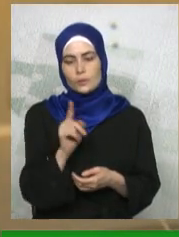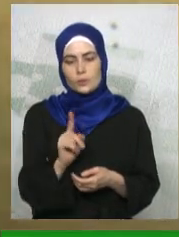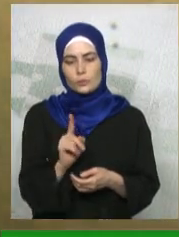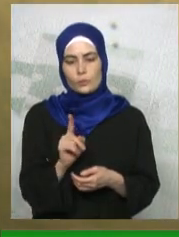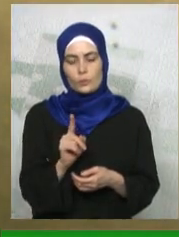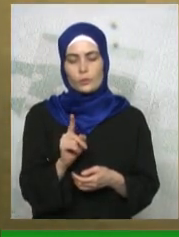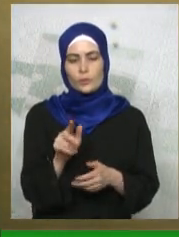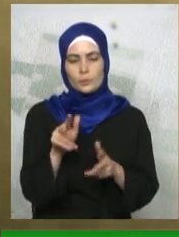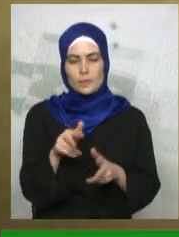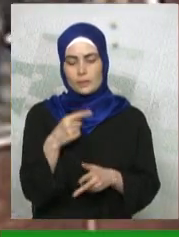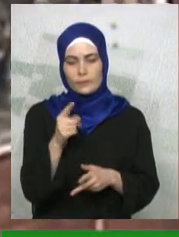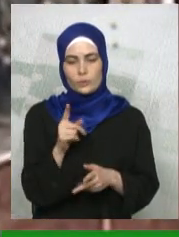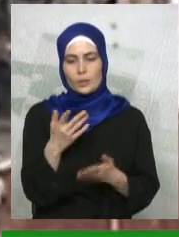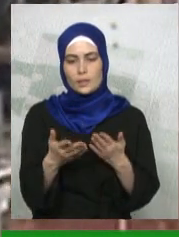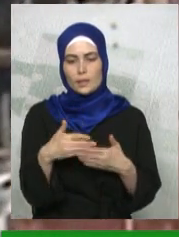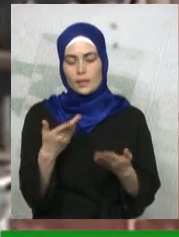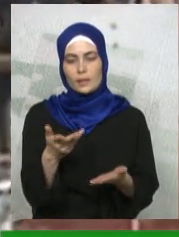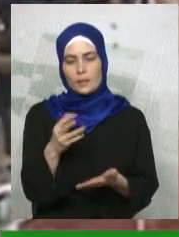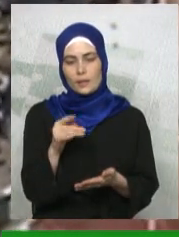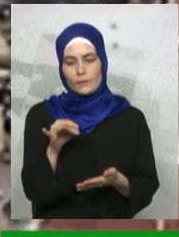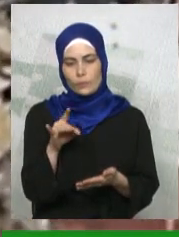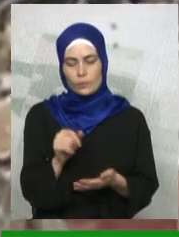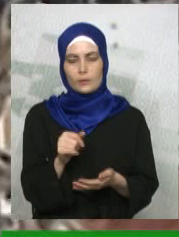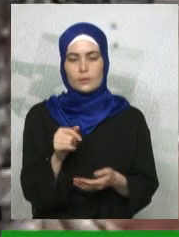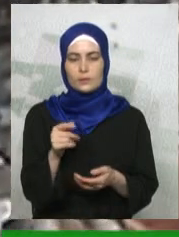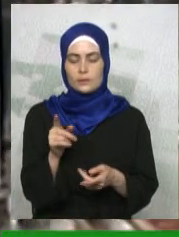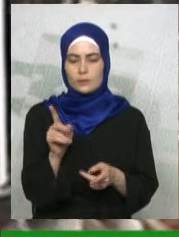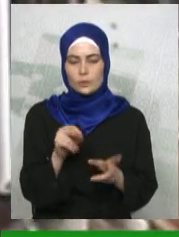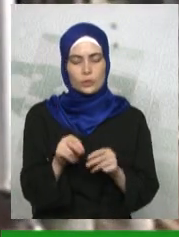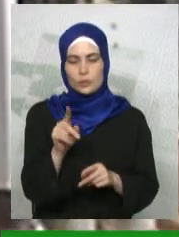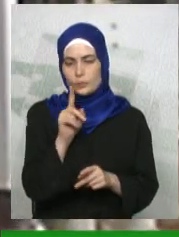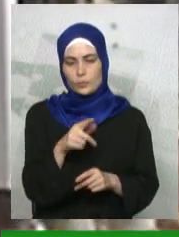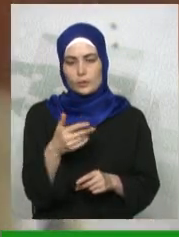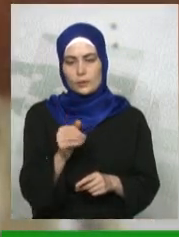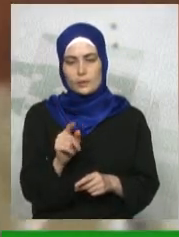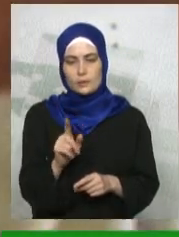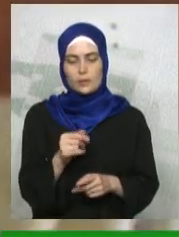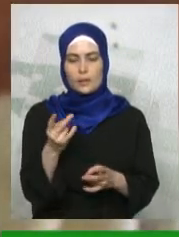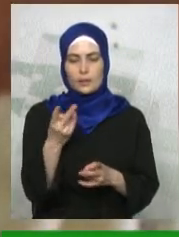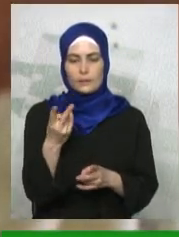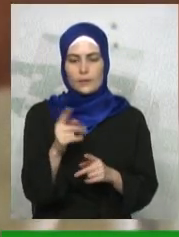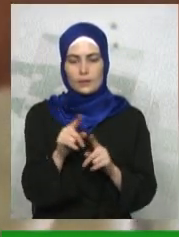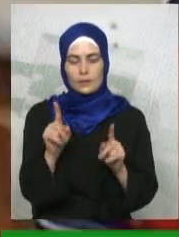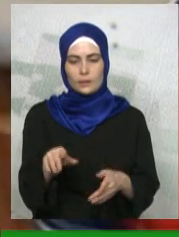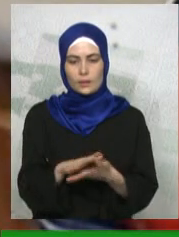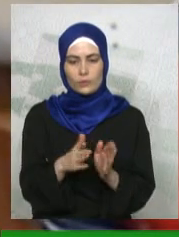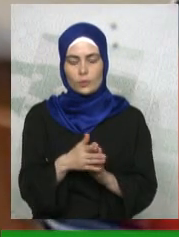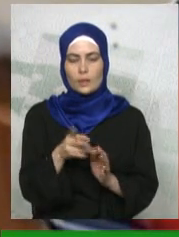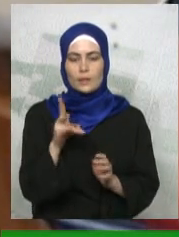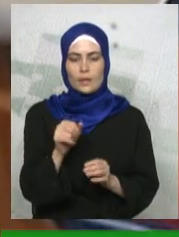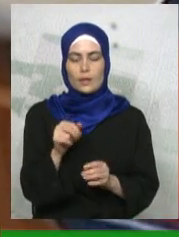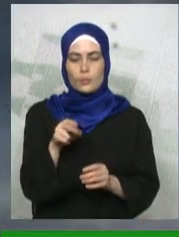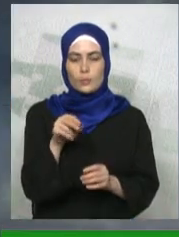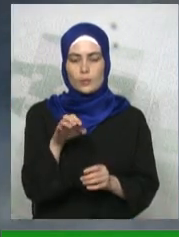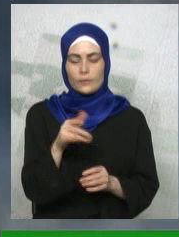законном основании, у потребителя, собственника квартиры или частного дома должно быть 2 договора. Один на поставку газа, второй на